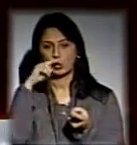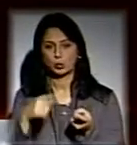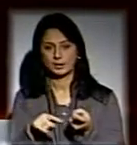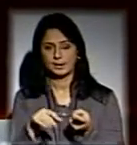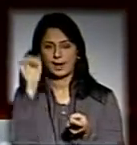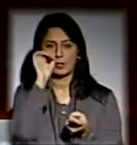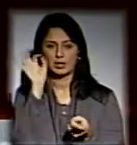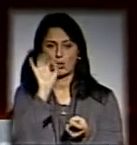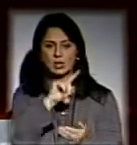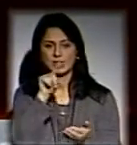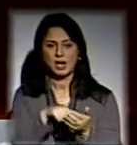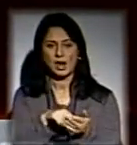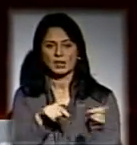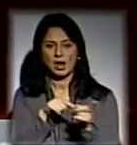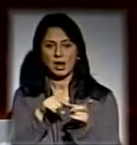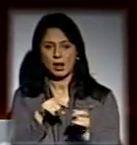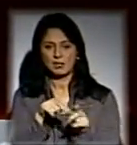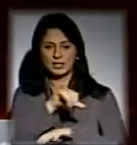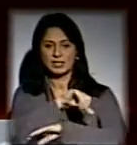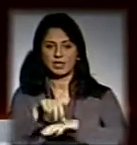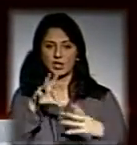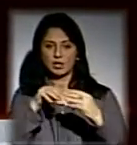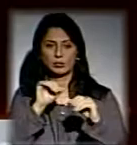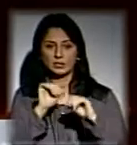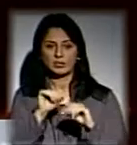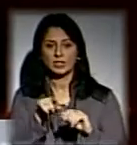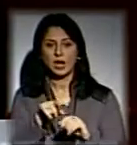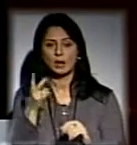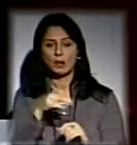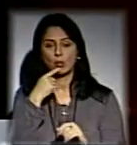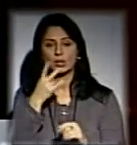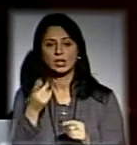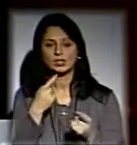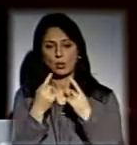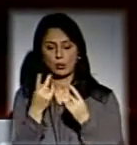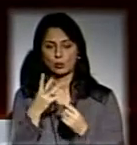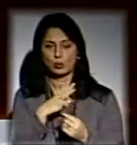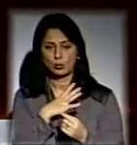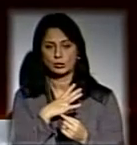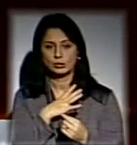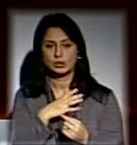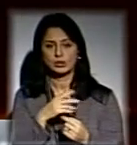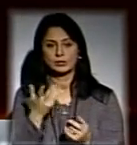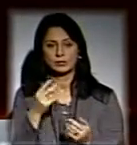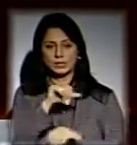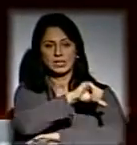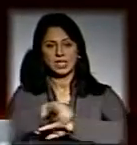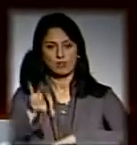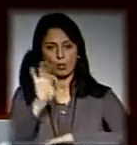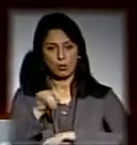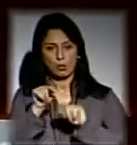და აფხაზეთის მიერ თქვა საზღვის ერთობლივ დაცვას. აქ რა თქმა უნდა საუბარია ადმინისტრაციულ